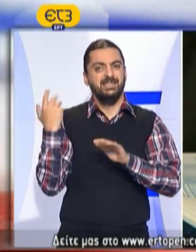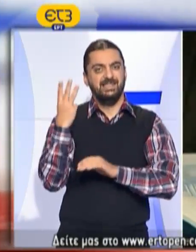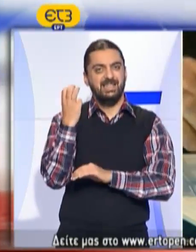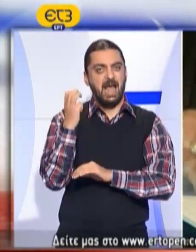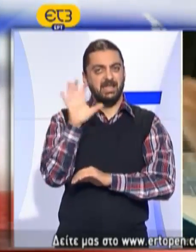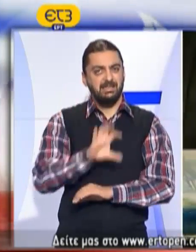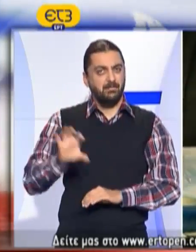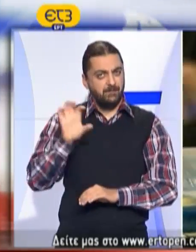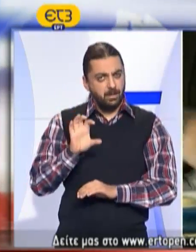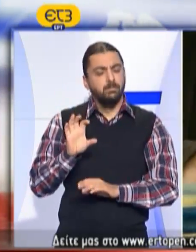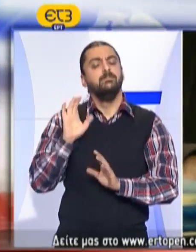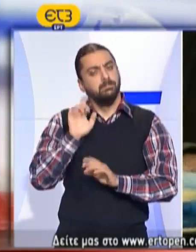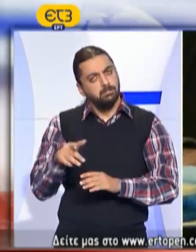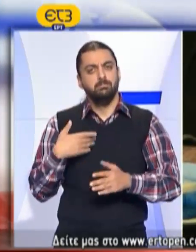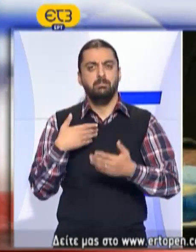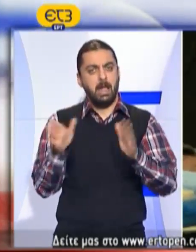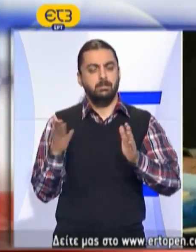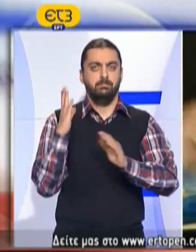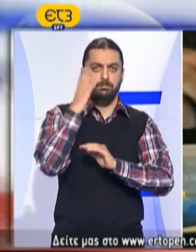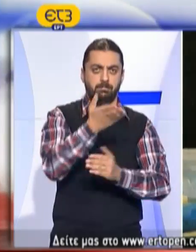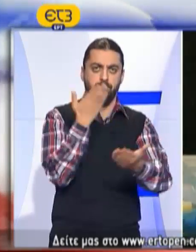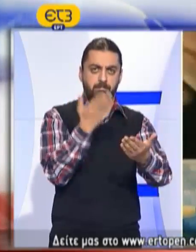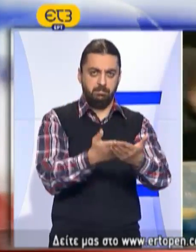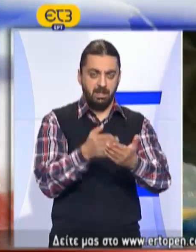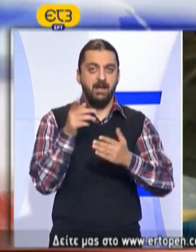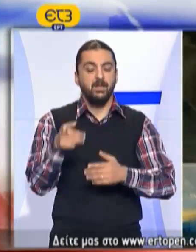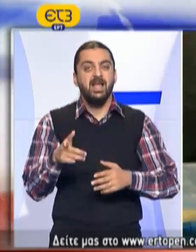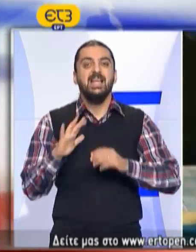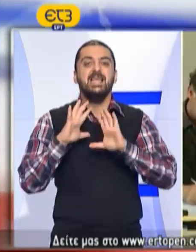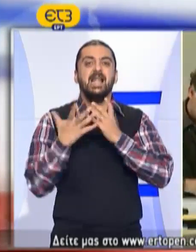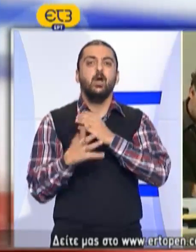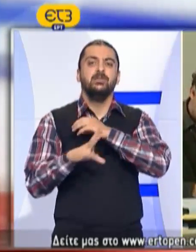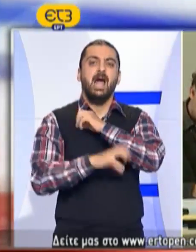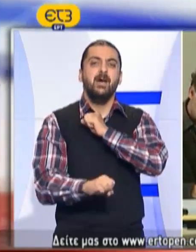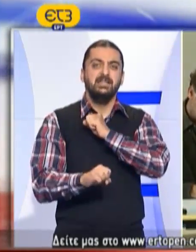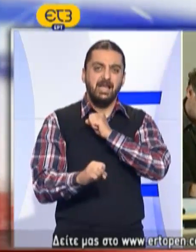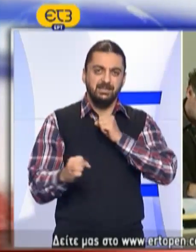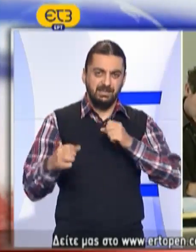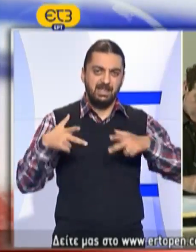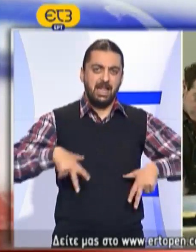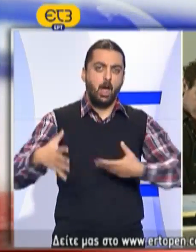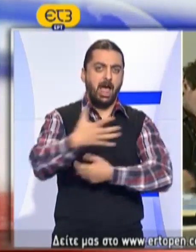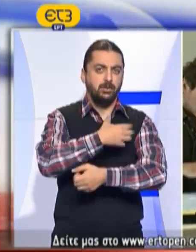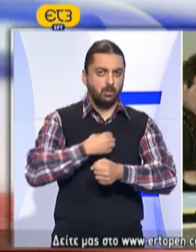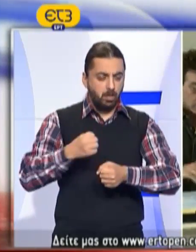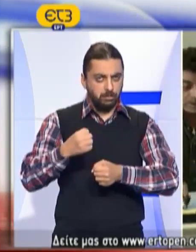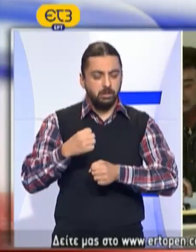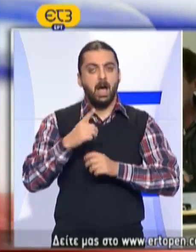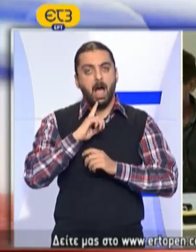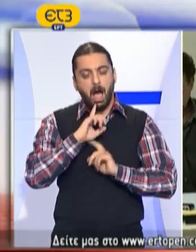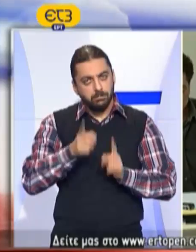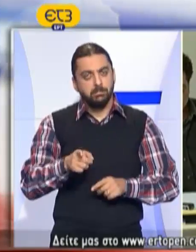Σεπτεμβρίου. Την οδηγία αυτή έδωσε ο Γενικός Γραμματέας Δημοσίων Εσόδων, Χάρης Θεοχάρης, στις εφορίες, καθώς περισσότεροι από